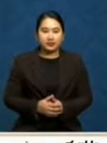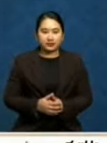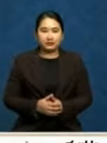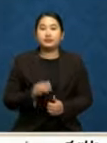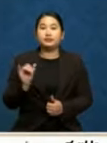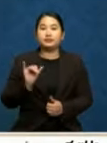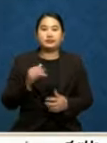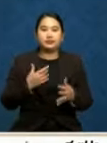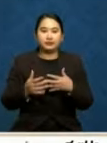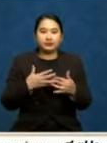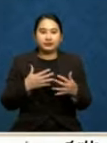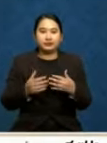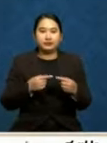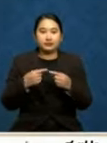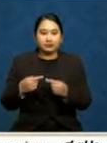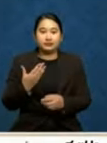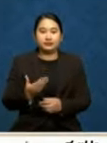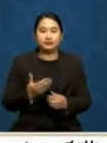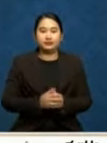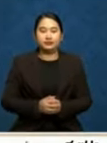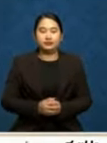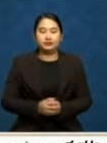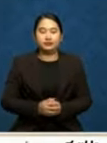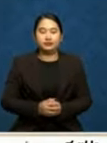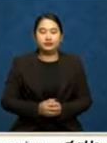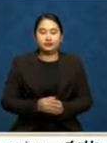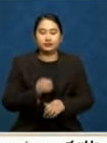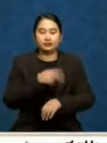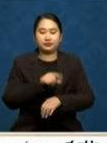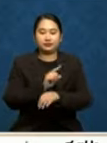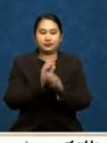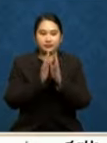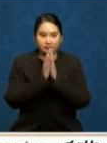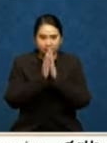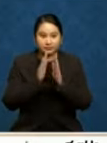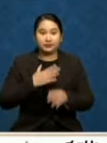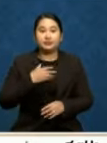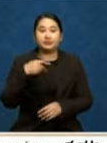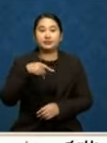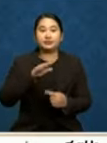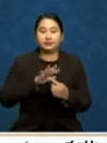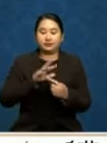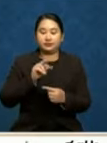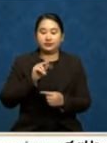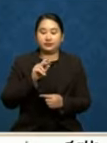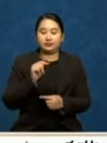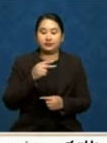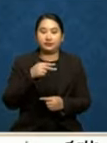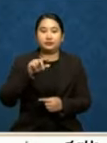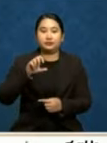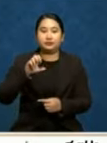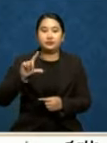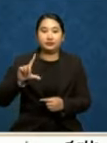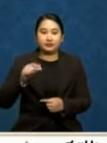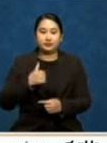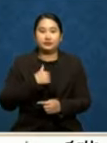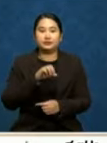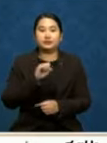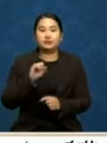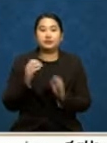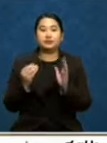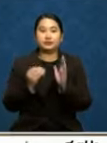ยังนะครับไม่เป็นไรท่านพันธินก่อนครับเชิญฮะ ท่านพันธินท่านประธานครับผมพันธินน่วมเจิมนะครับผู้แทนราษฎรก